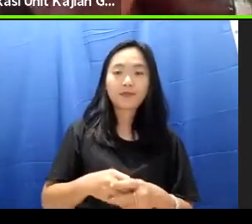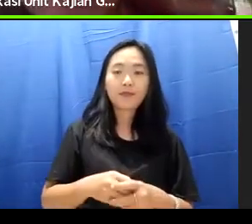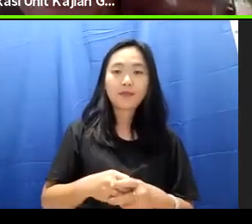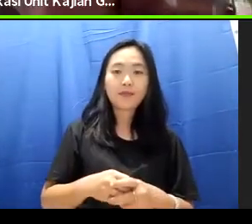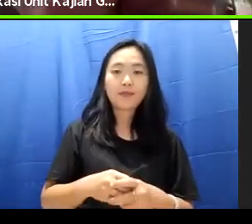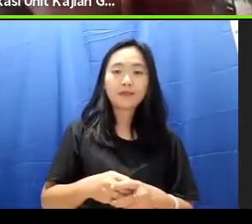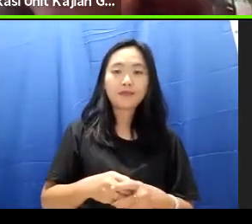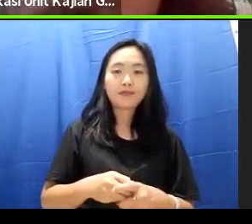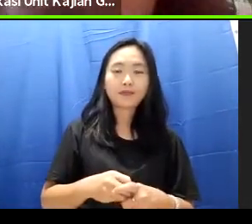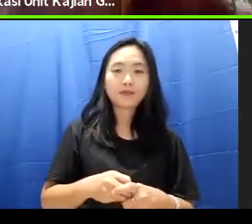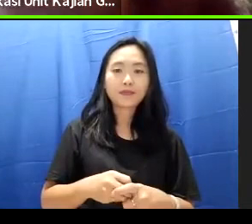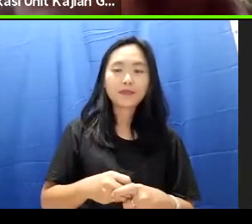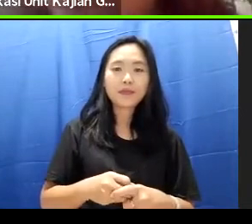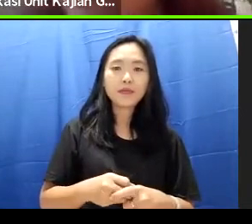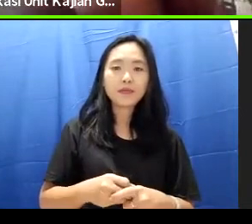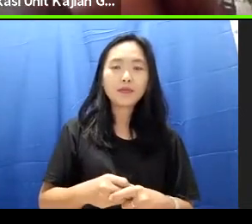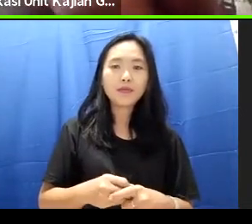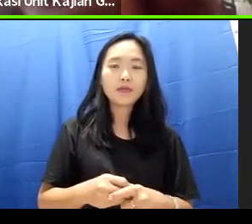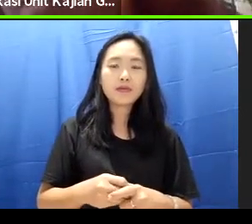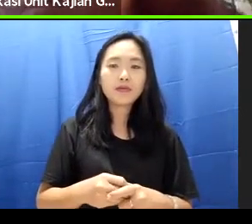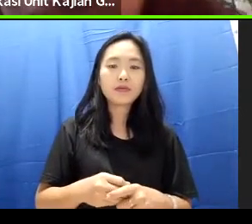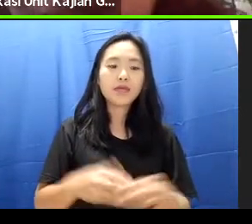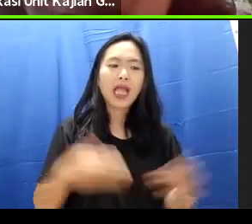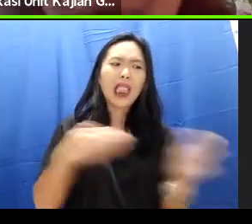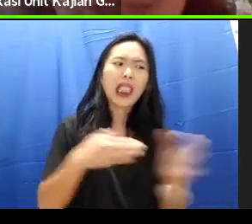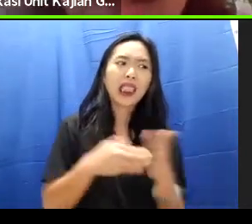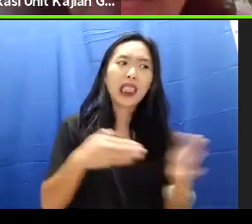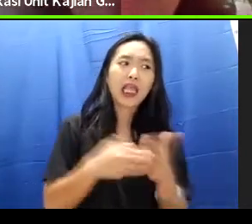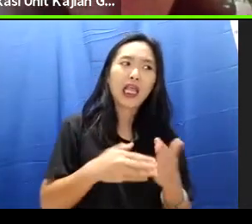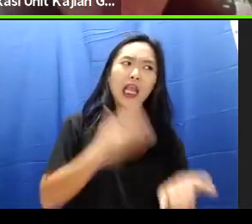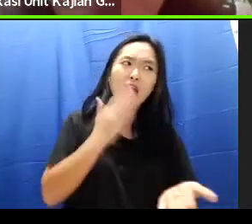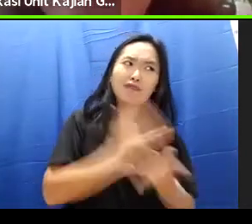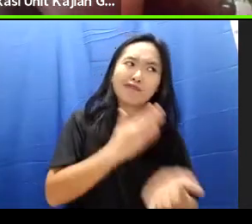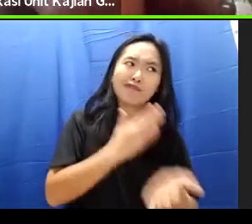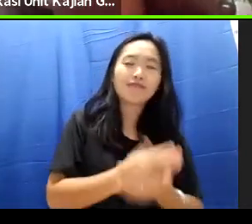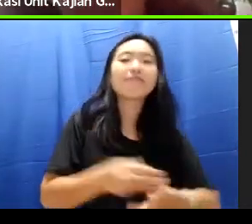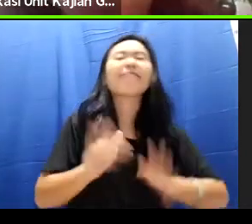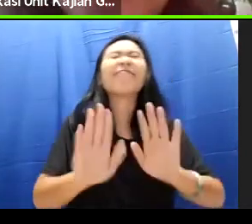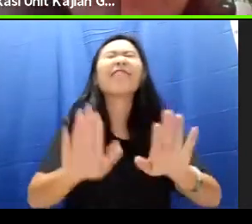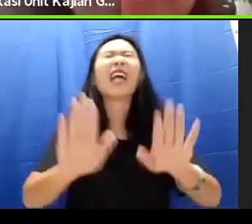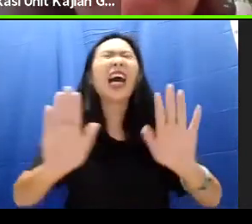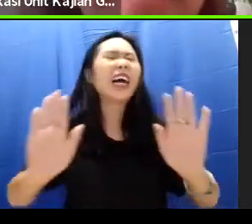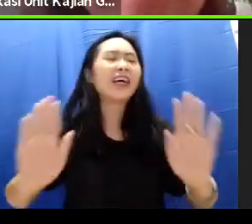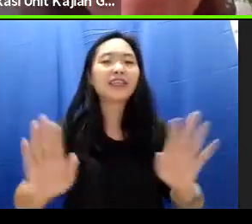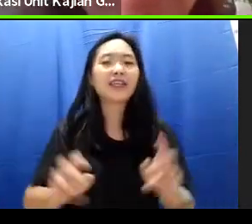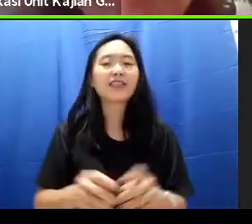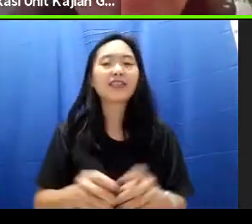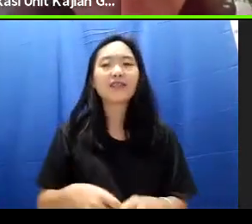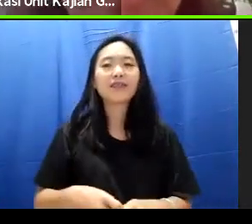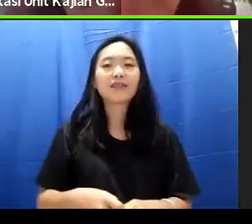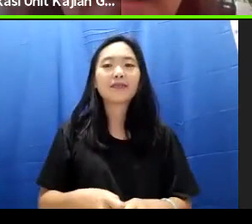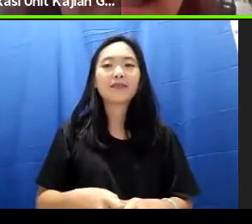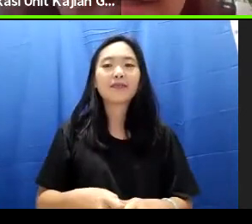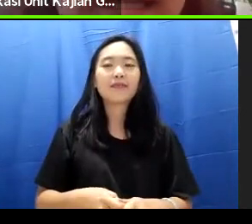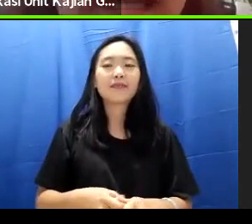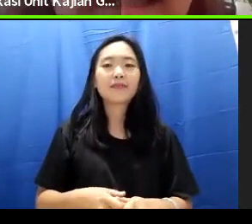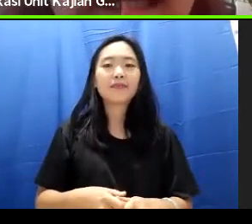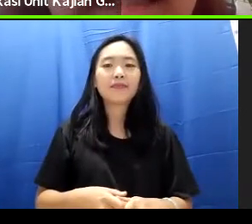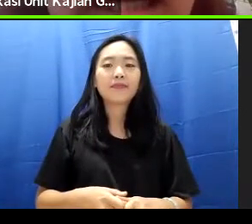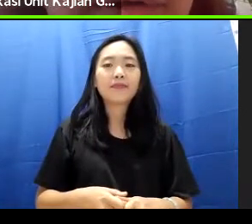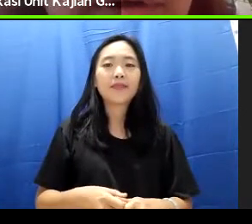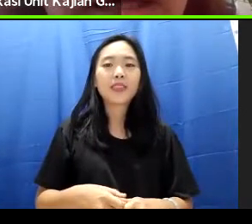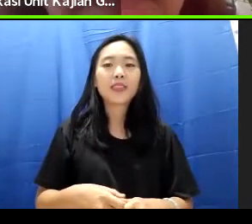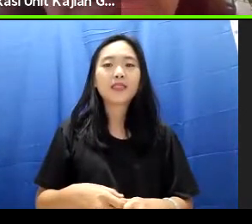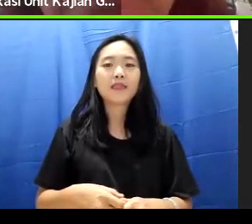Tantangannya sih kayaknya lebih banyak ya, kalau apa namanya kalau kita ngomongin bagaimana tadi ya terkait dengan apa yang